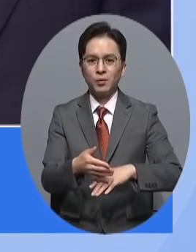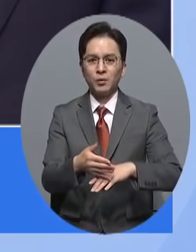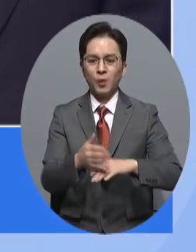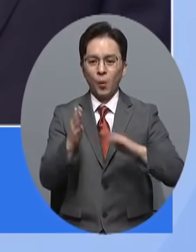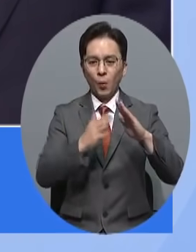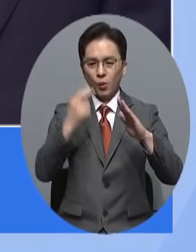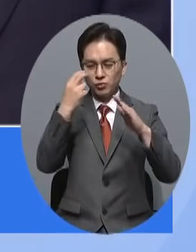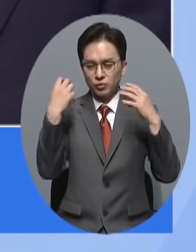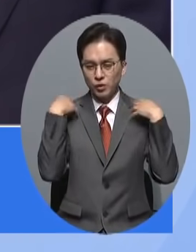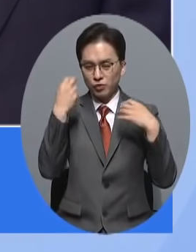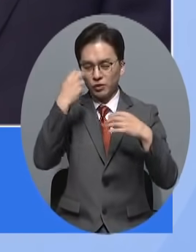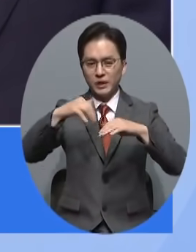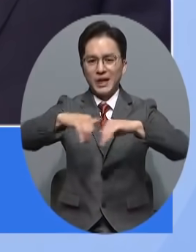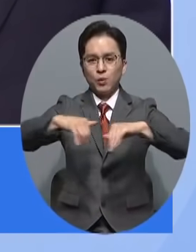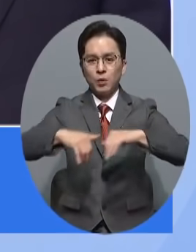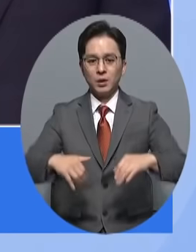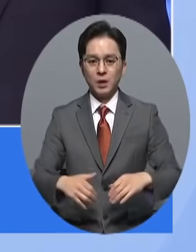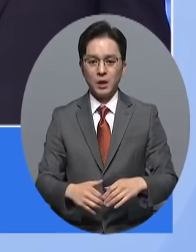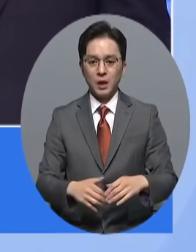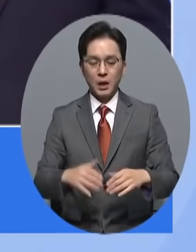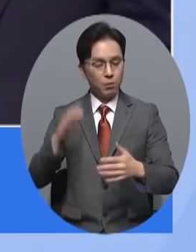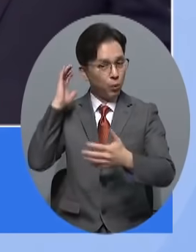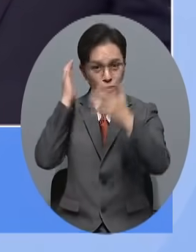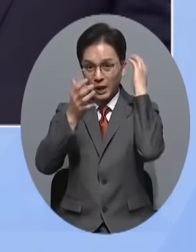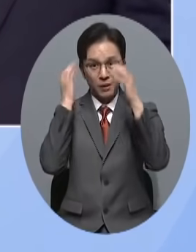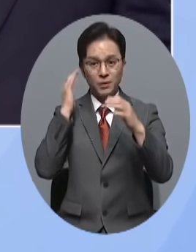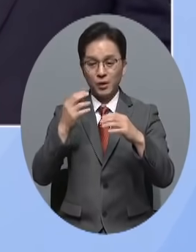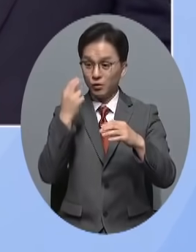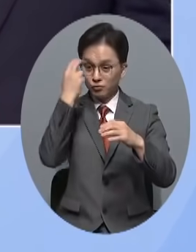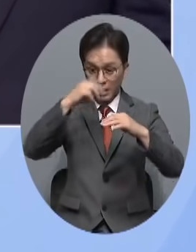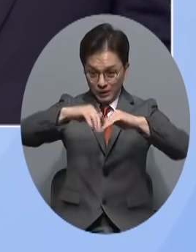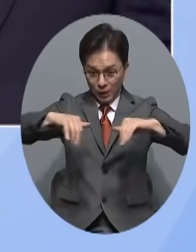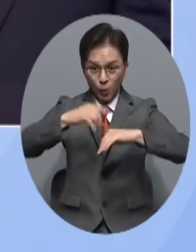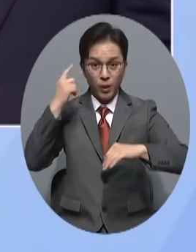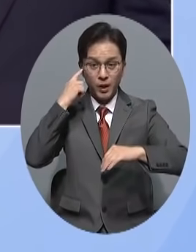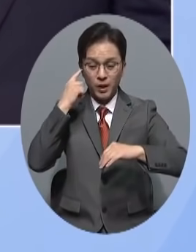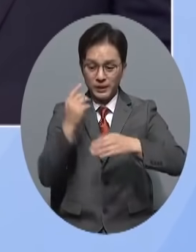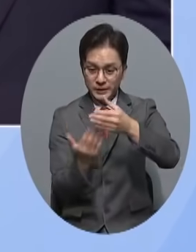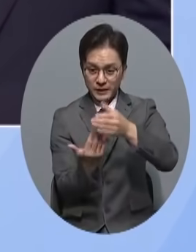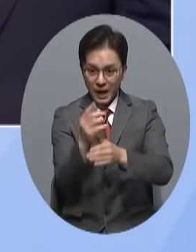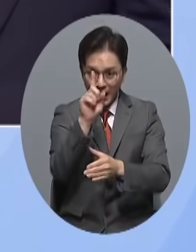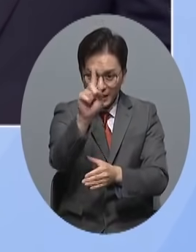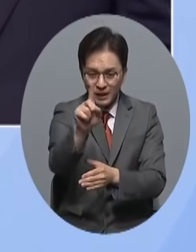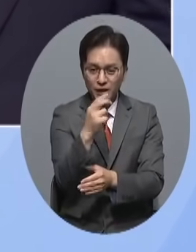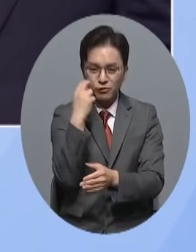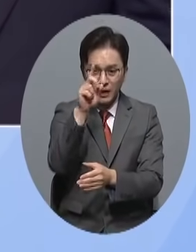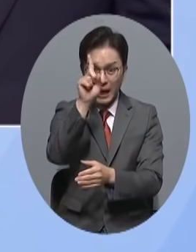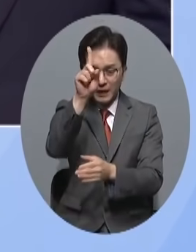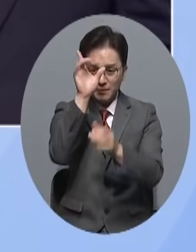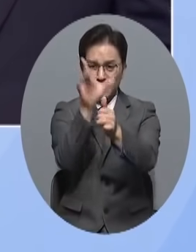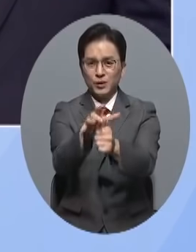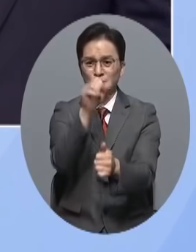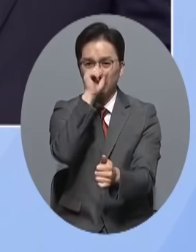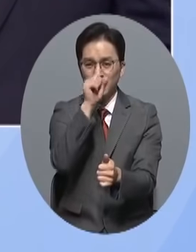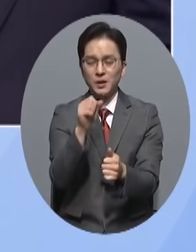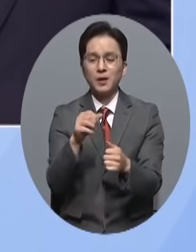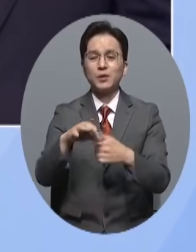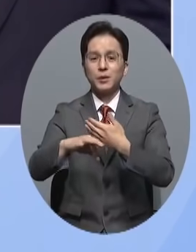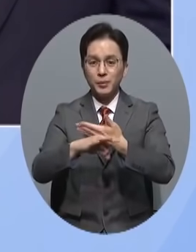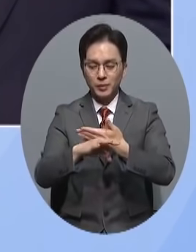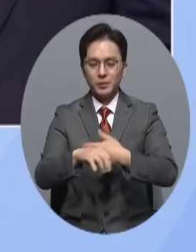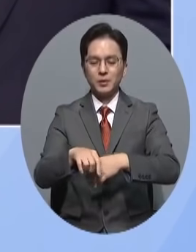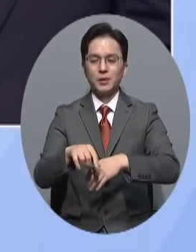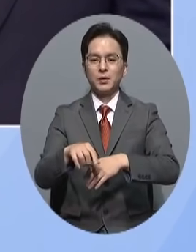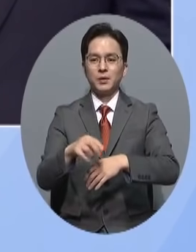없고 이게 산으로 가는 바다로 가는지 알 수가 없어요. 그렇다면 이거는 칸막이를 없애고 집중하고 권력을 법의 제도를 모든 걸 집중시킬 수